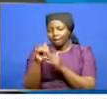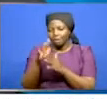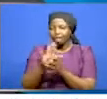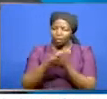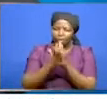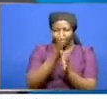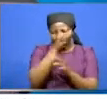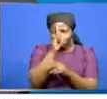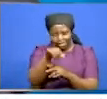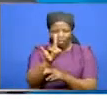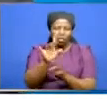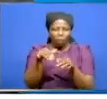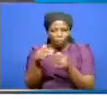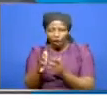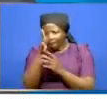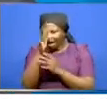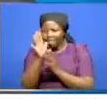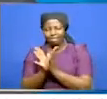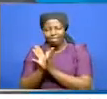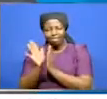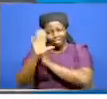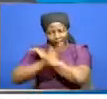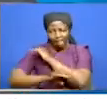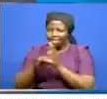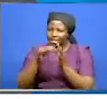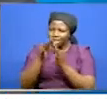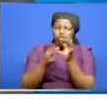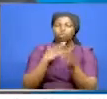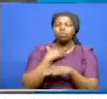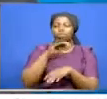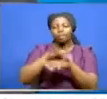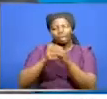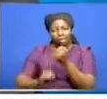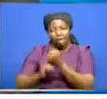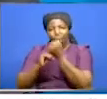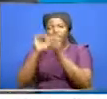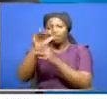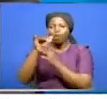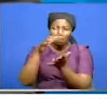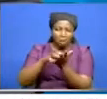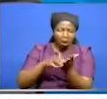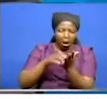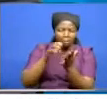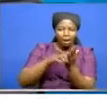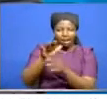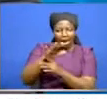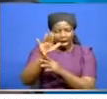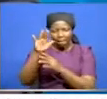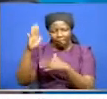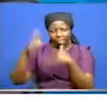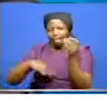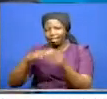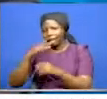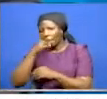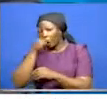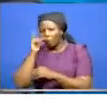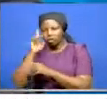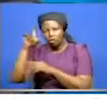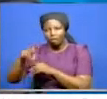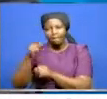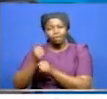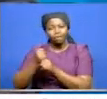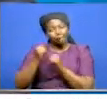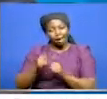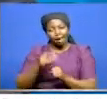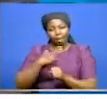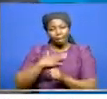nchi. Kama unataka kuwa uko na ushawishi katika eneo la Ukambani kuliko Kalonzo, uko na kazi ya kufanya. Ndoto yangu ni kwamba siku